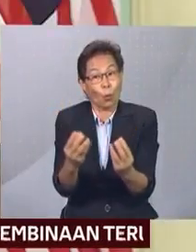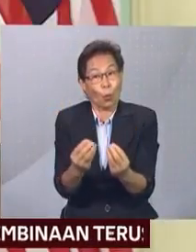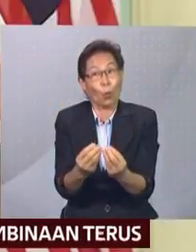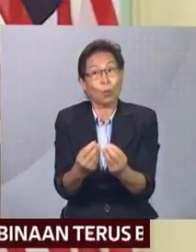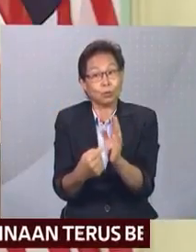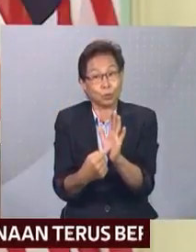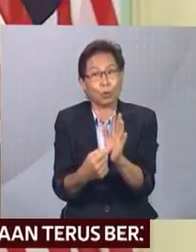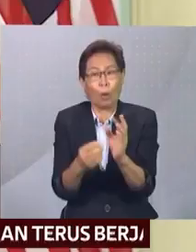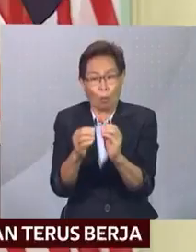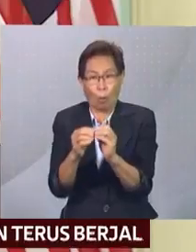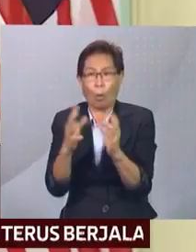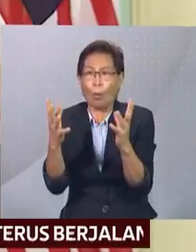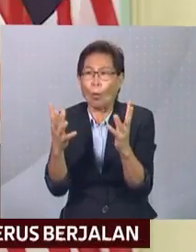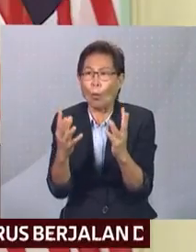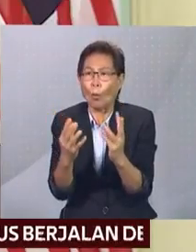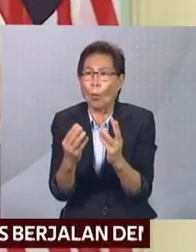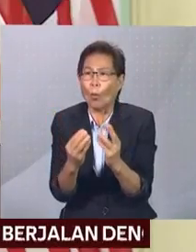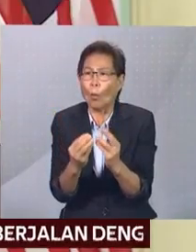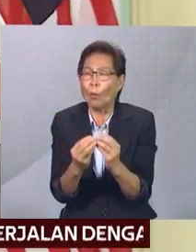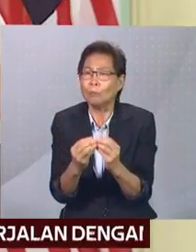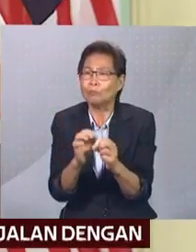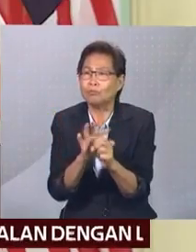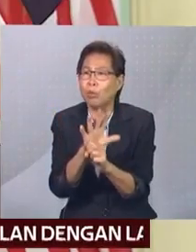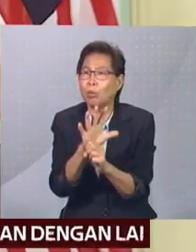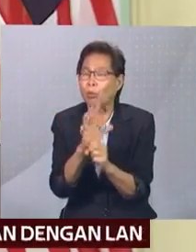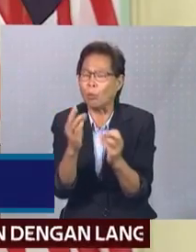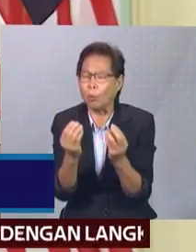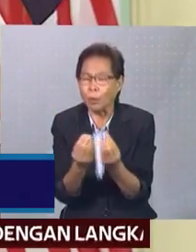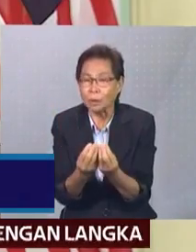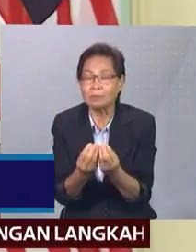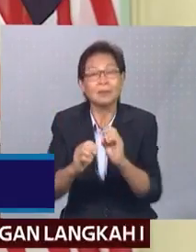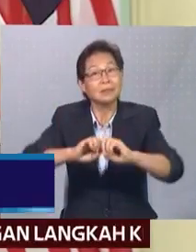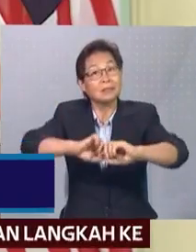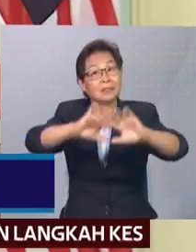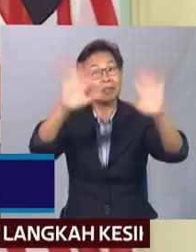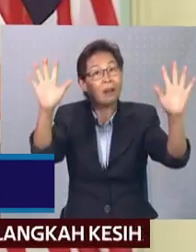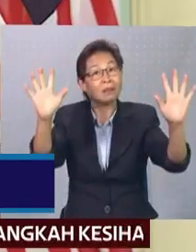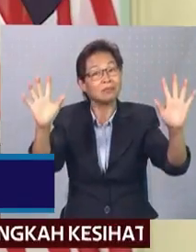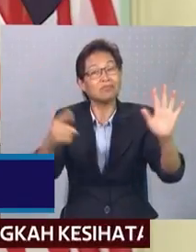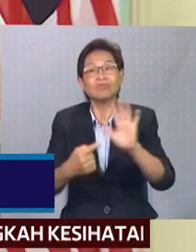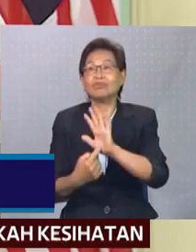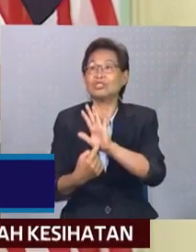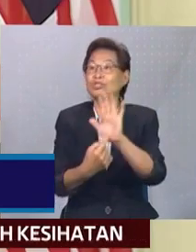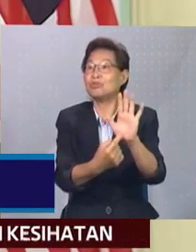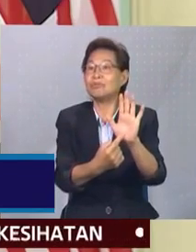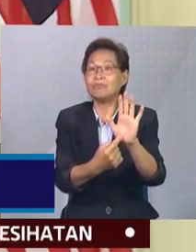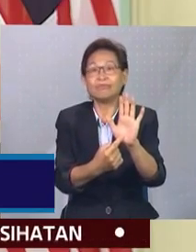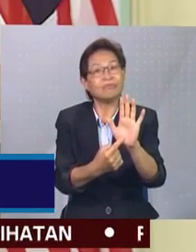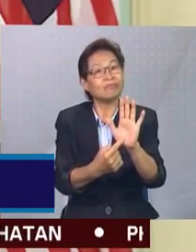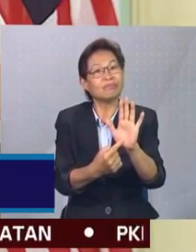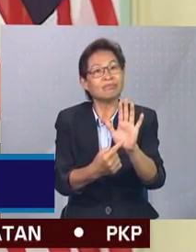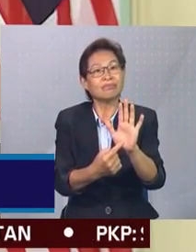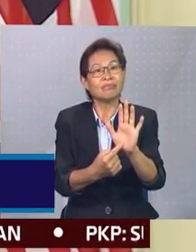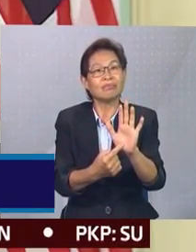Hai Swag uang yang kompetitif dan ini jelas sehingga jelas menunjukkan bahwa